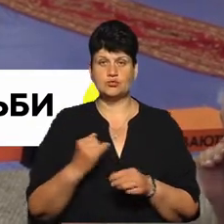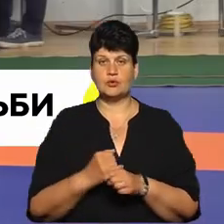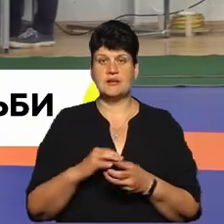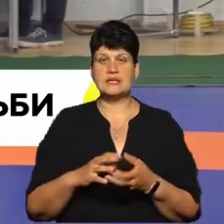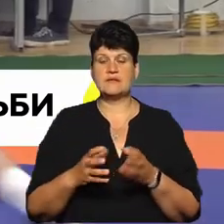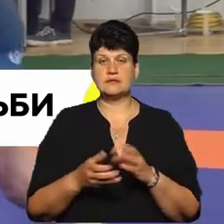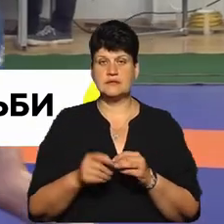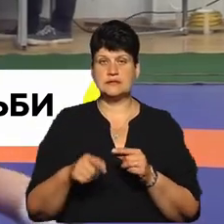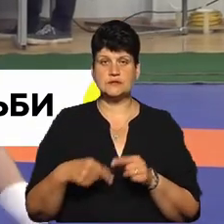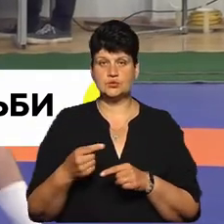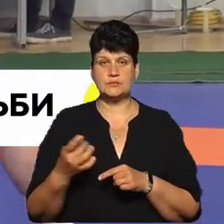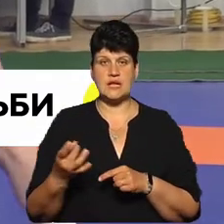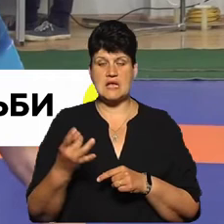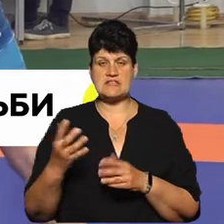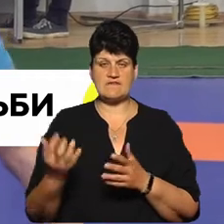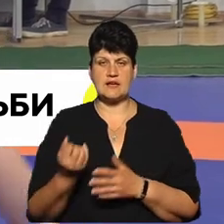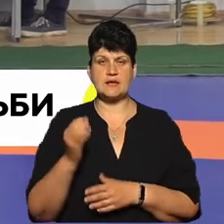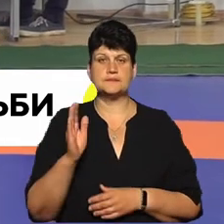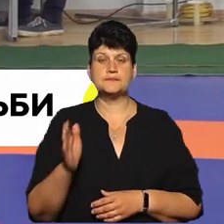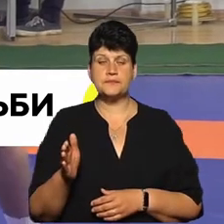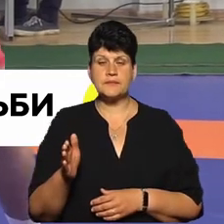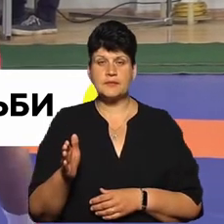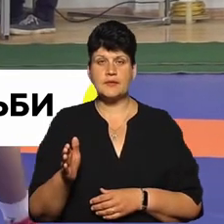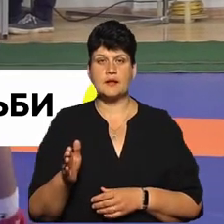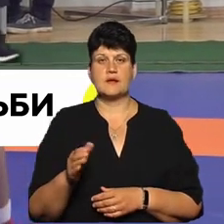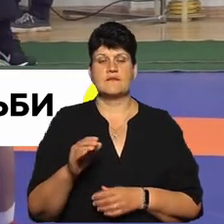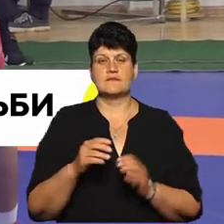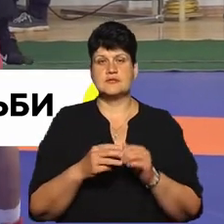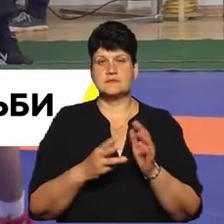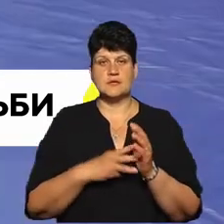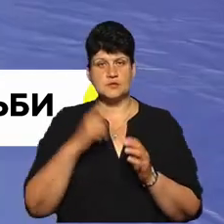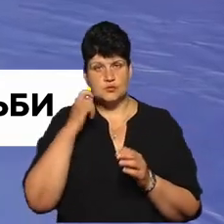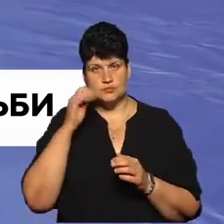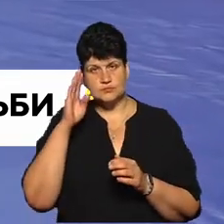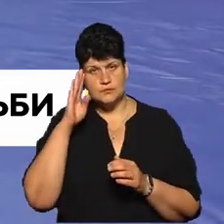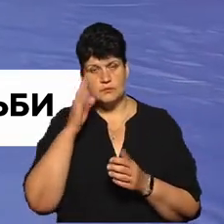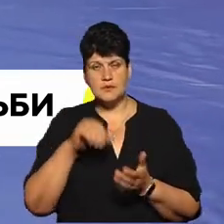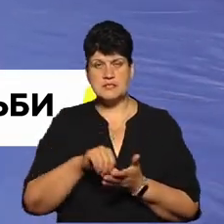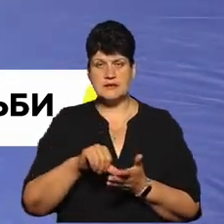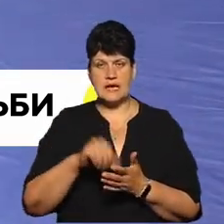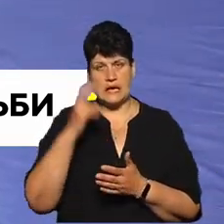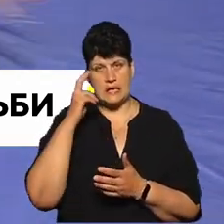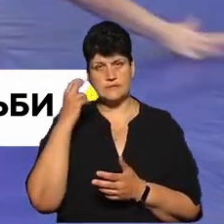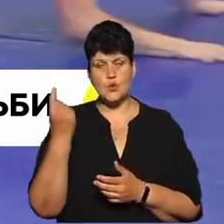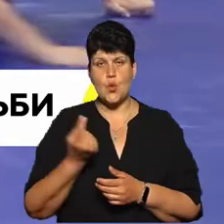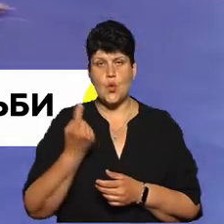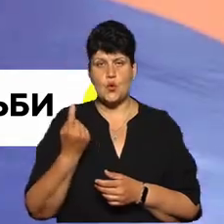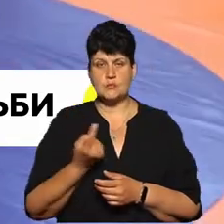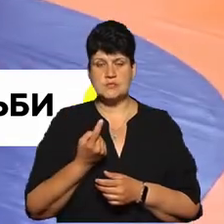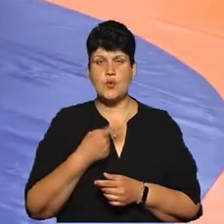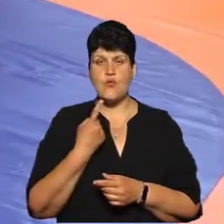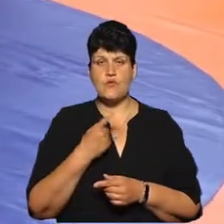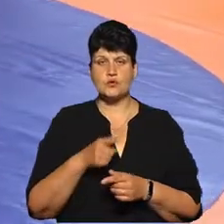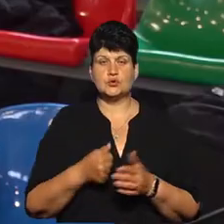виграю. 18-річний Ізет Бекіров з Криму на цих змаганнях представляє Київську область. Розповідає, до змагань